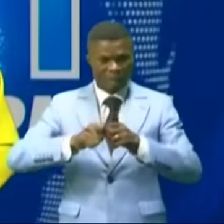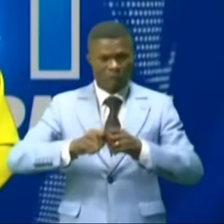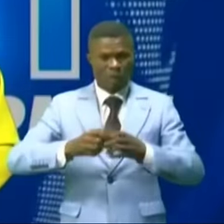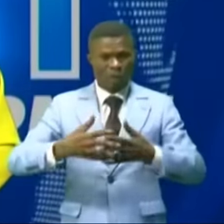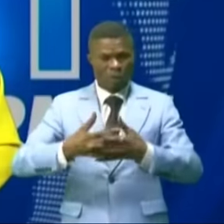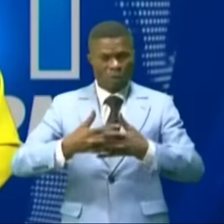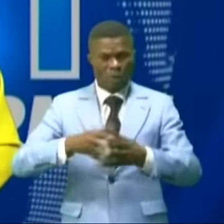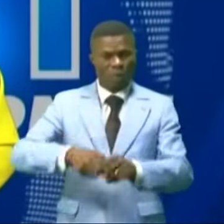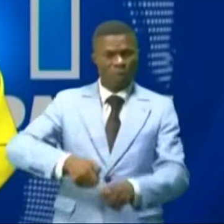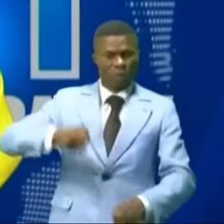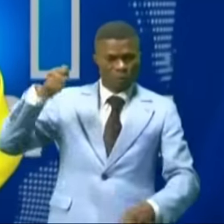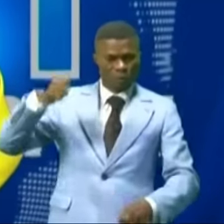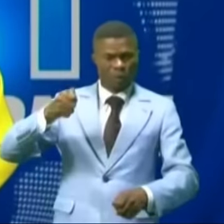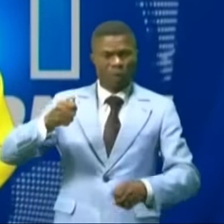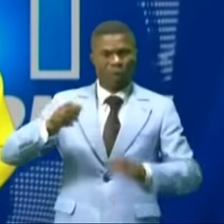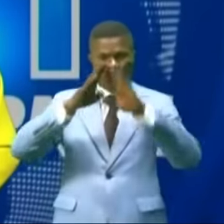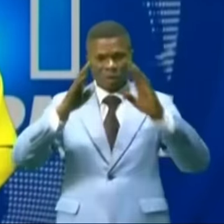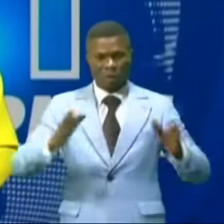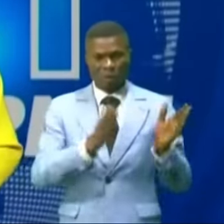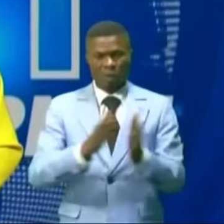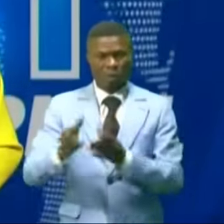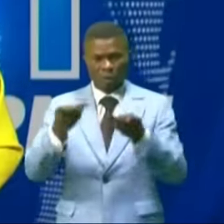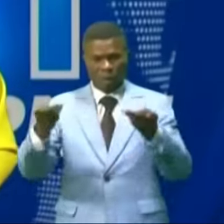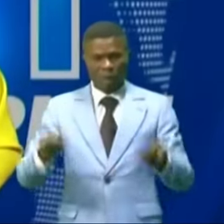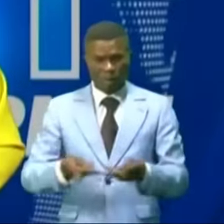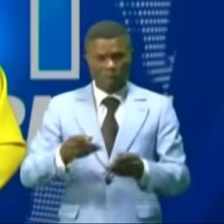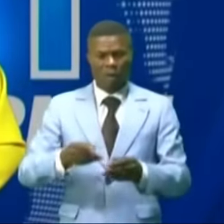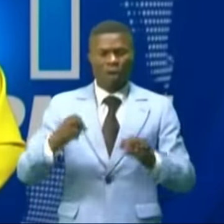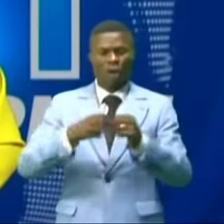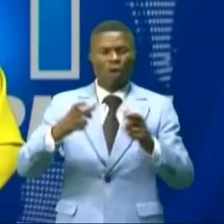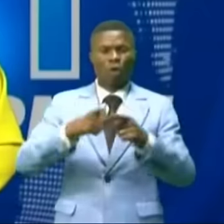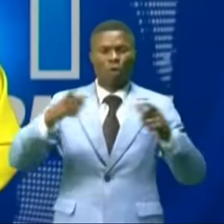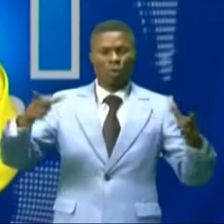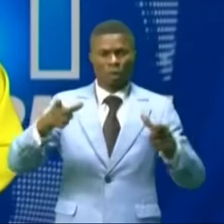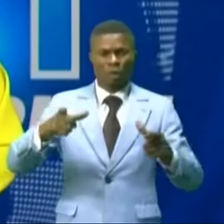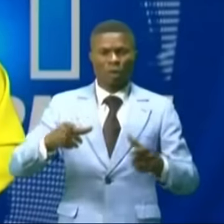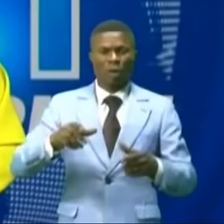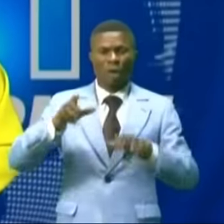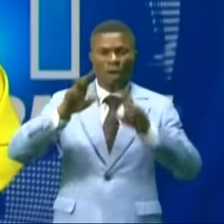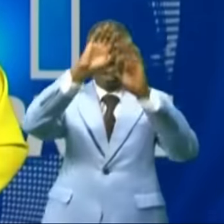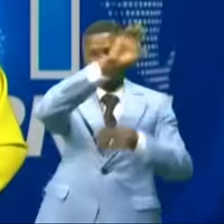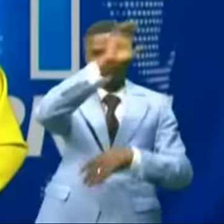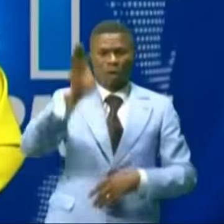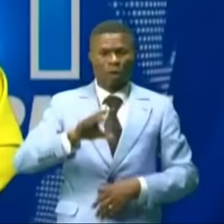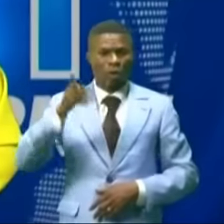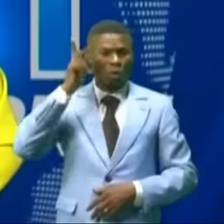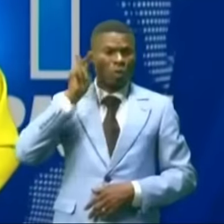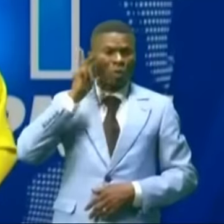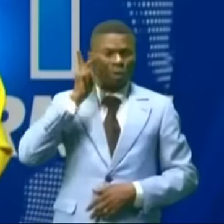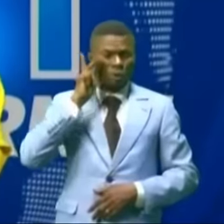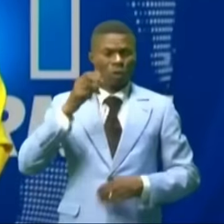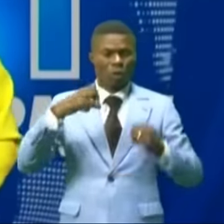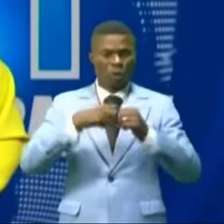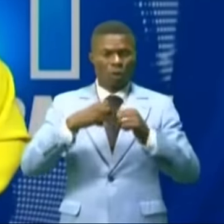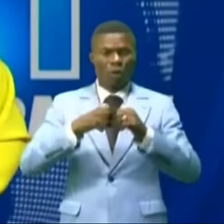équipements électromécaniques prévus au poste haute tension de Kimbanseke, la fourniture de l'énergie électrique sera